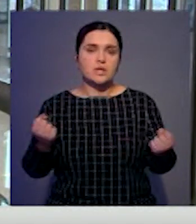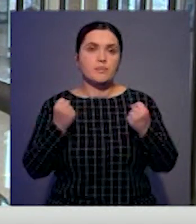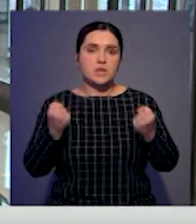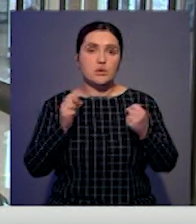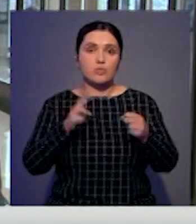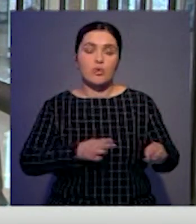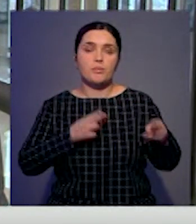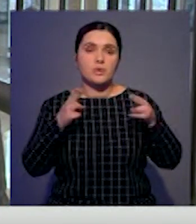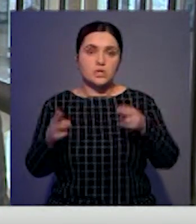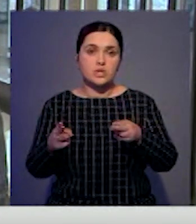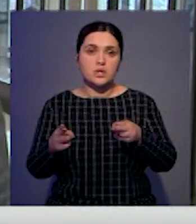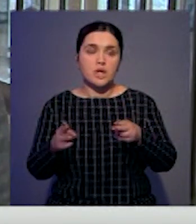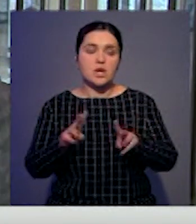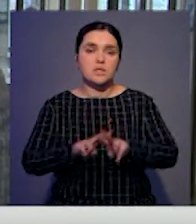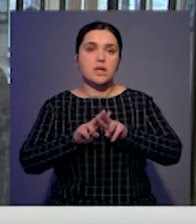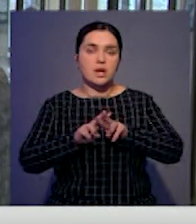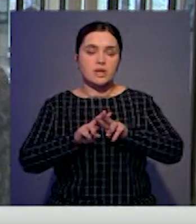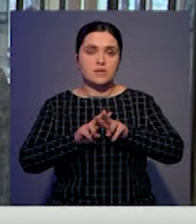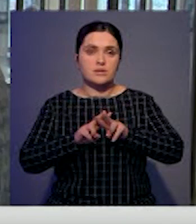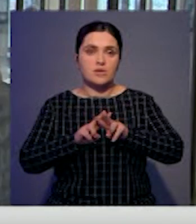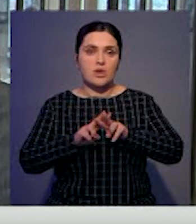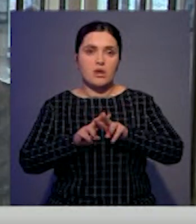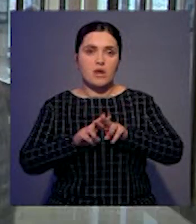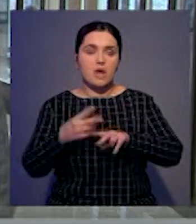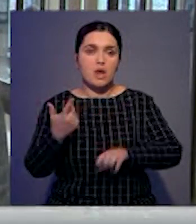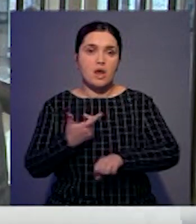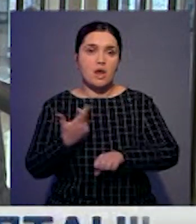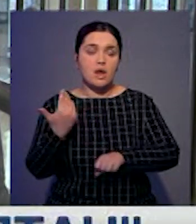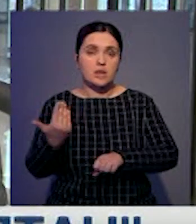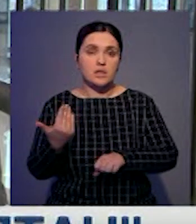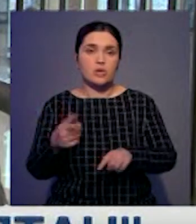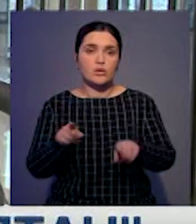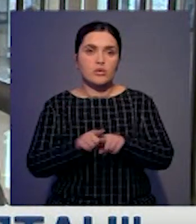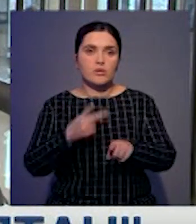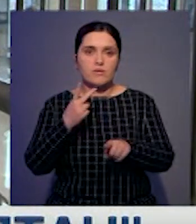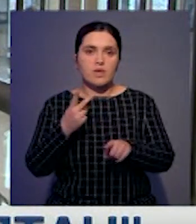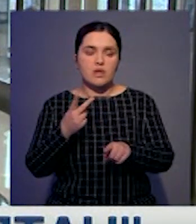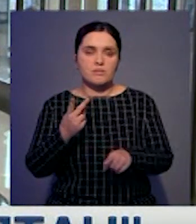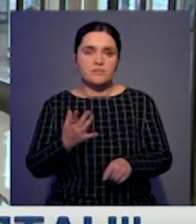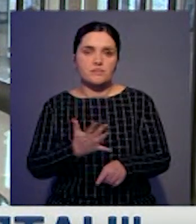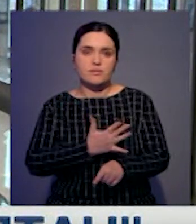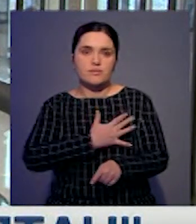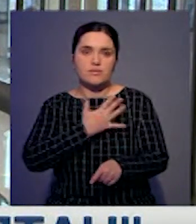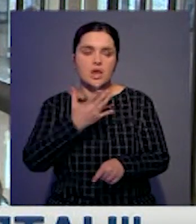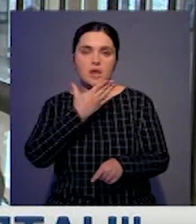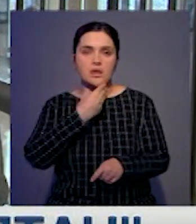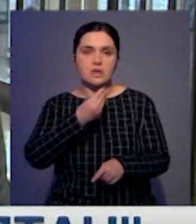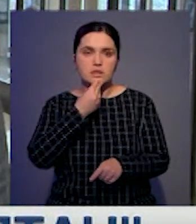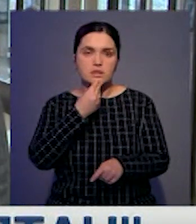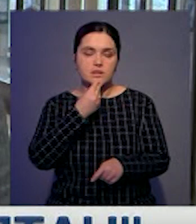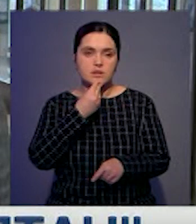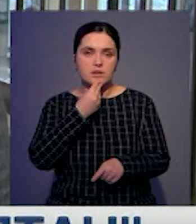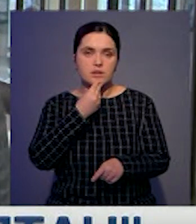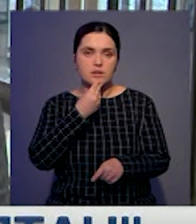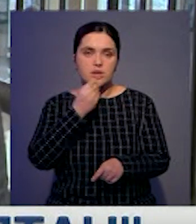которые приезжали в нашу столицу, они просто передавали свои слова восхищения. Потому что